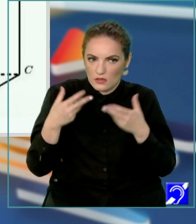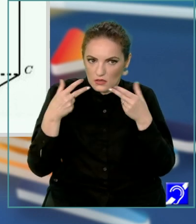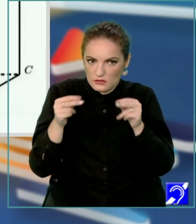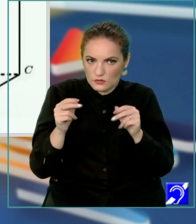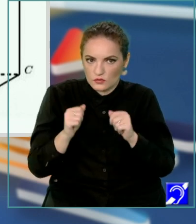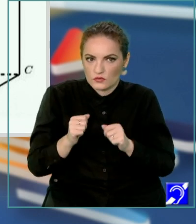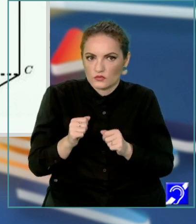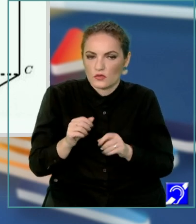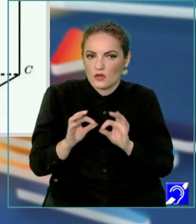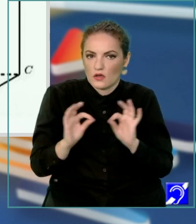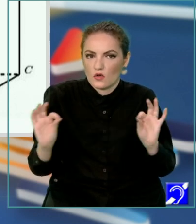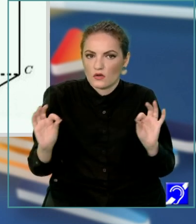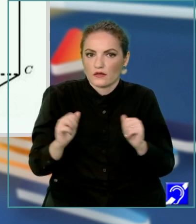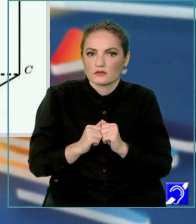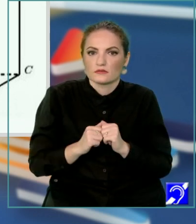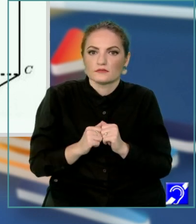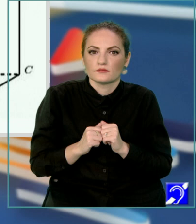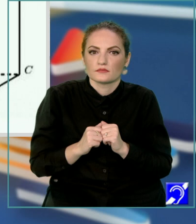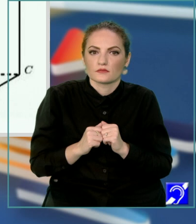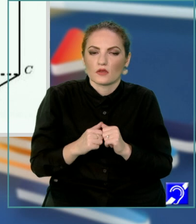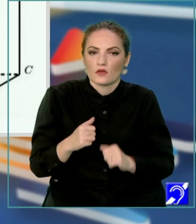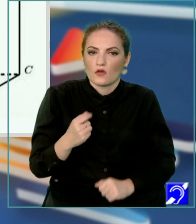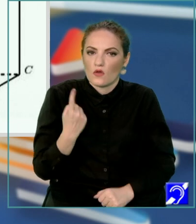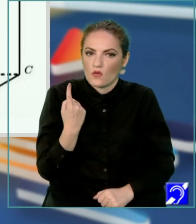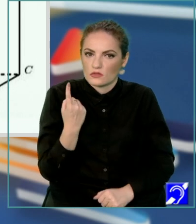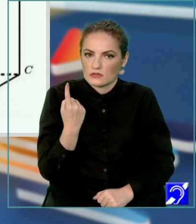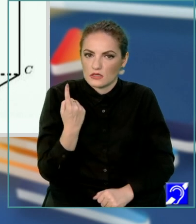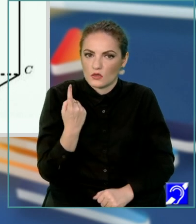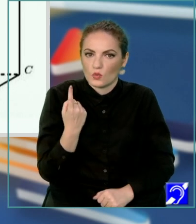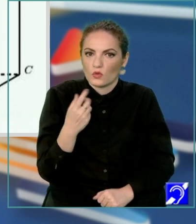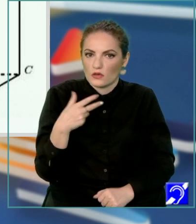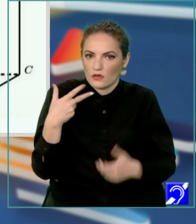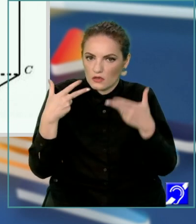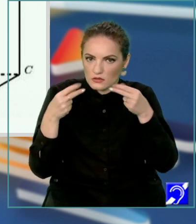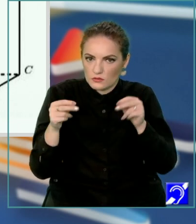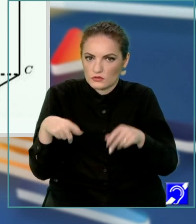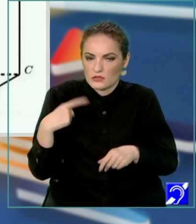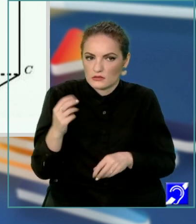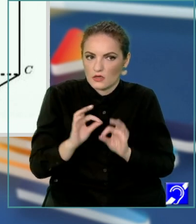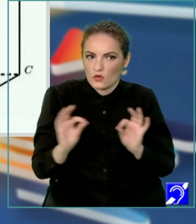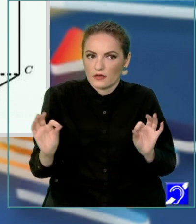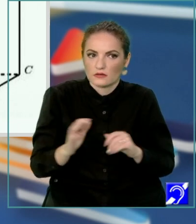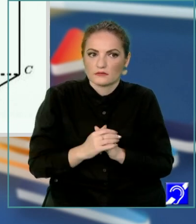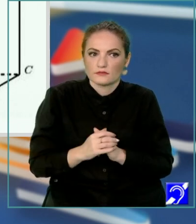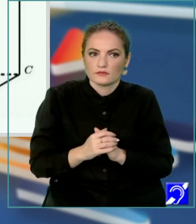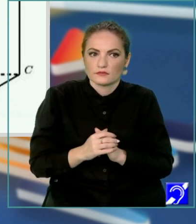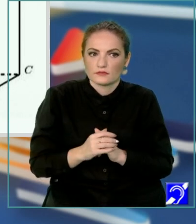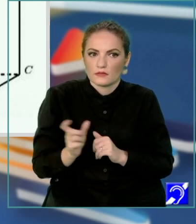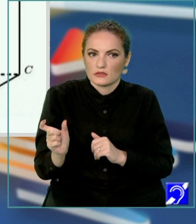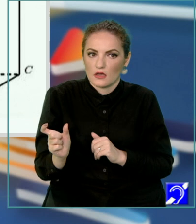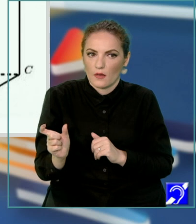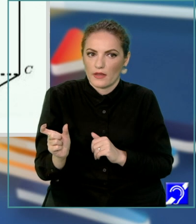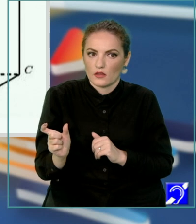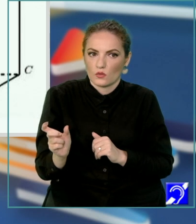denumirii fiecărui element doar un singur răspuns este corect segmentul HD